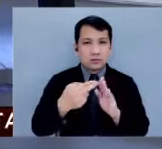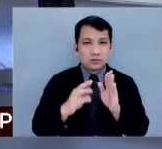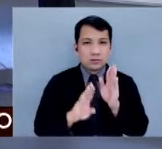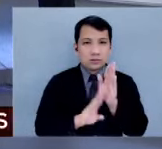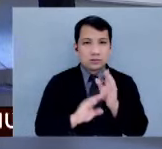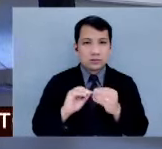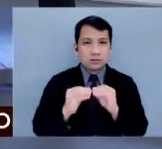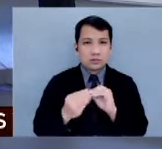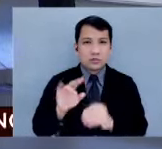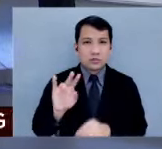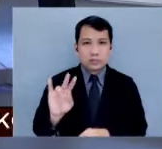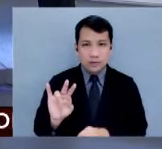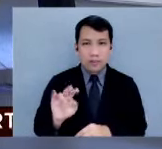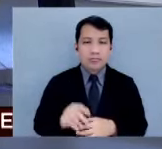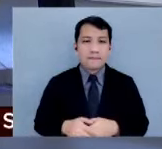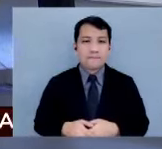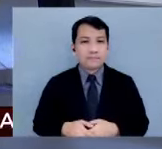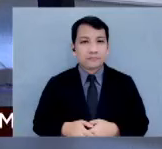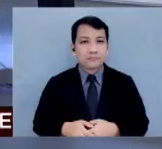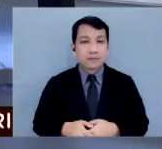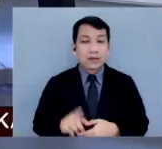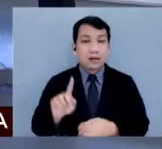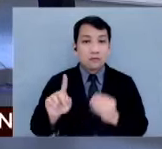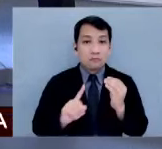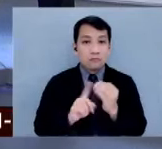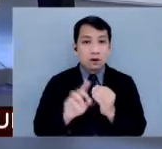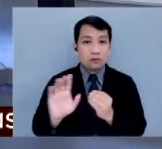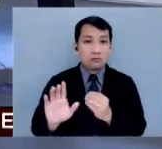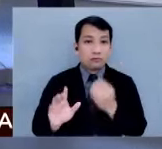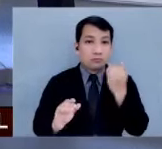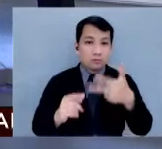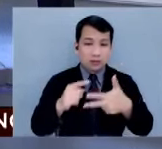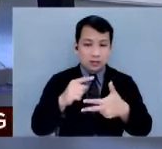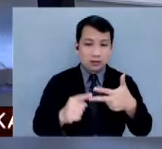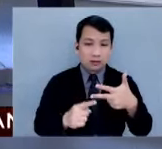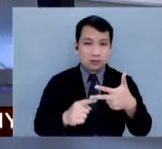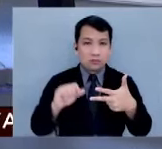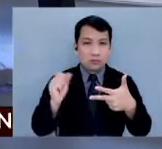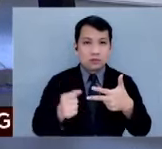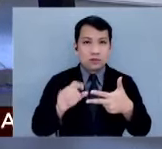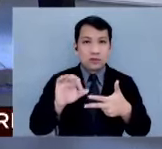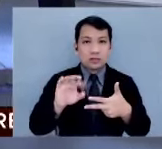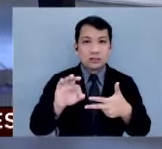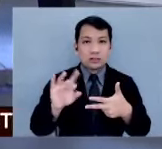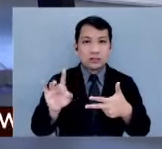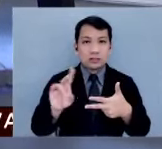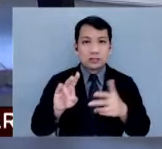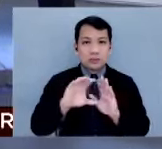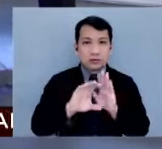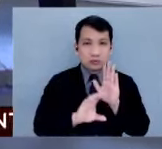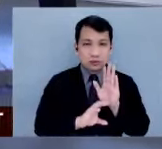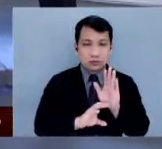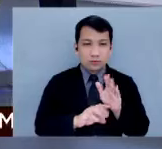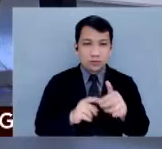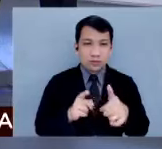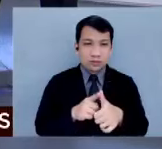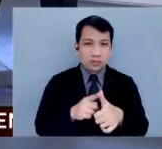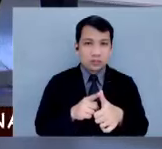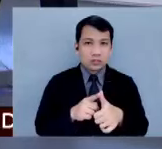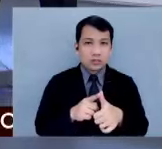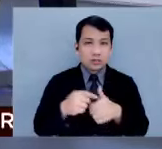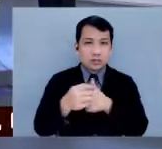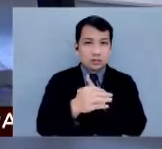No. 7. Ito po yung panukala na nagsusulong ng 3 amendments sa 1987 Constitution, ang pagtanggal ng foreign restrictions